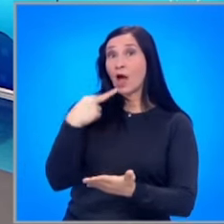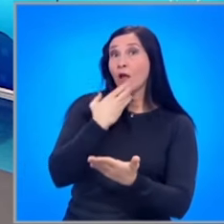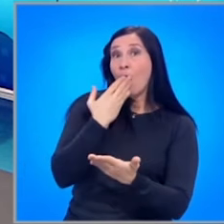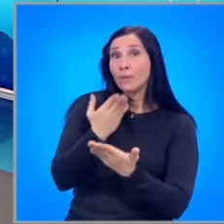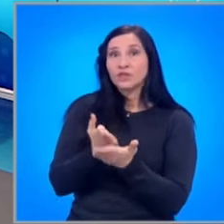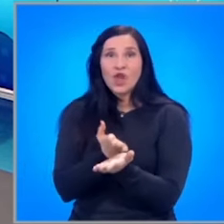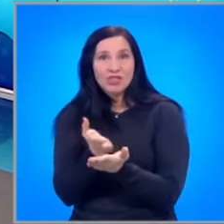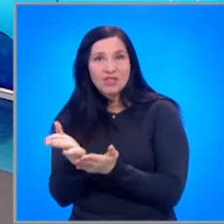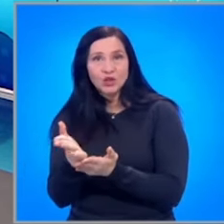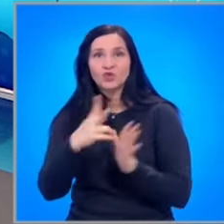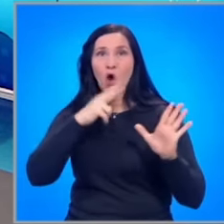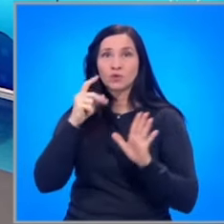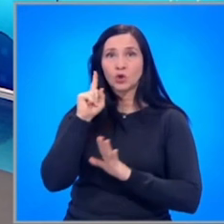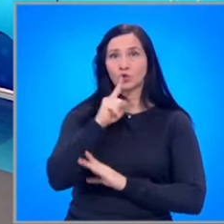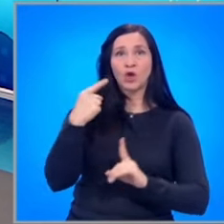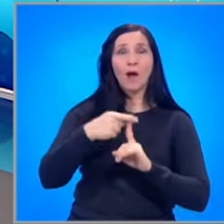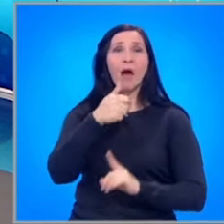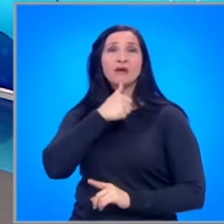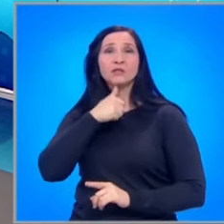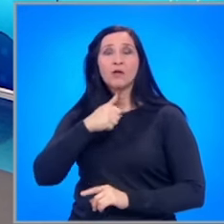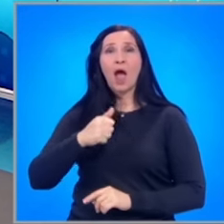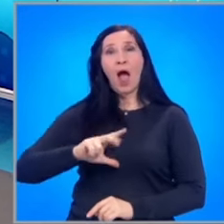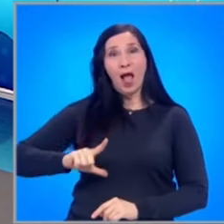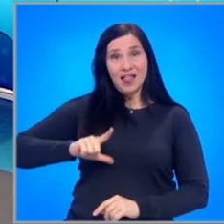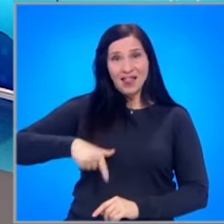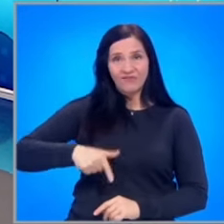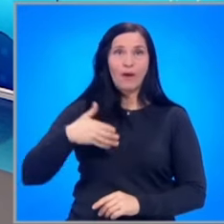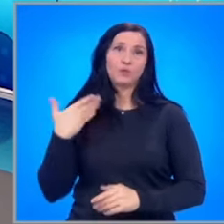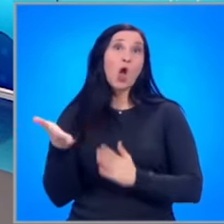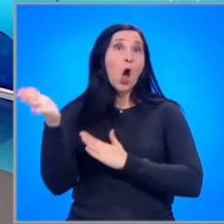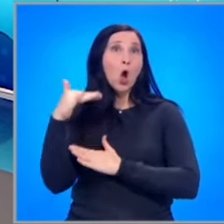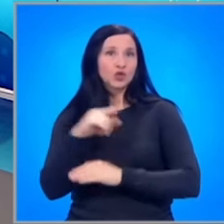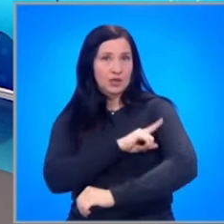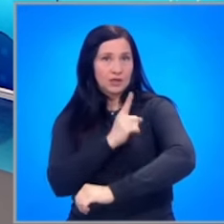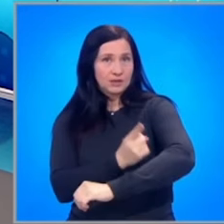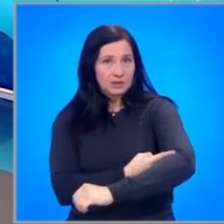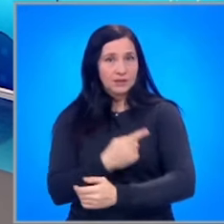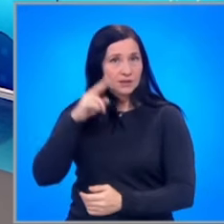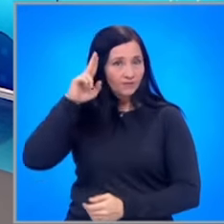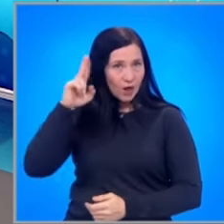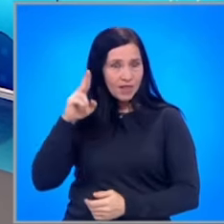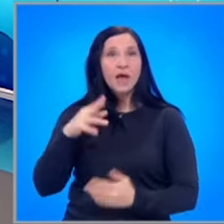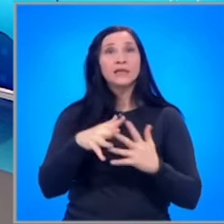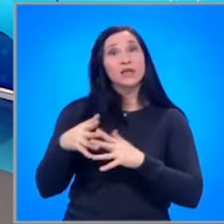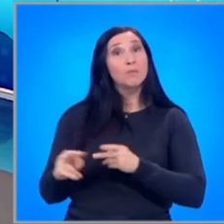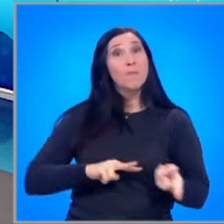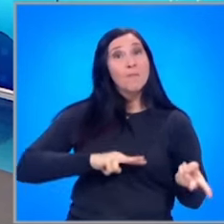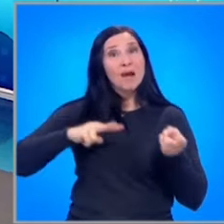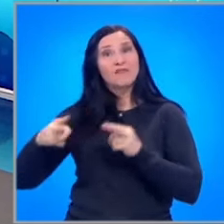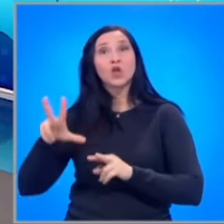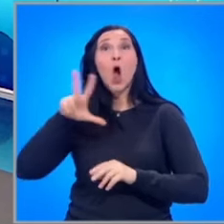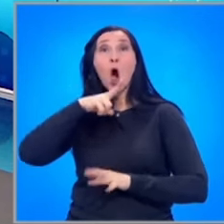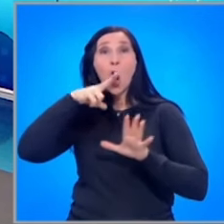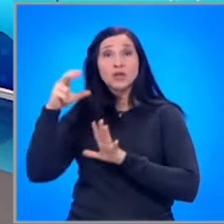че насочва 800 души към Естония, а Латвия поиска още сили. Съединените щати прехвърлят 800 пехотинци